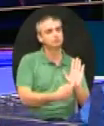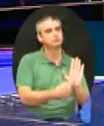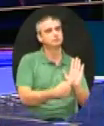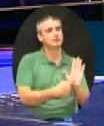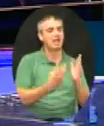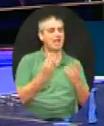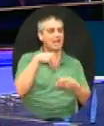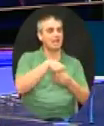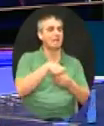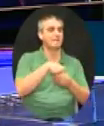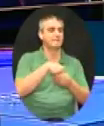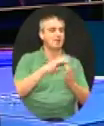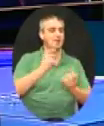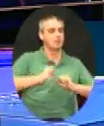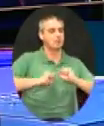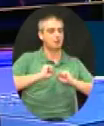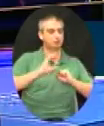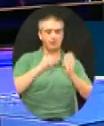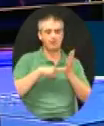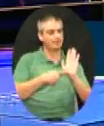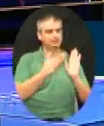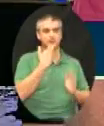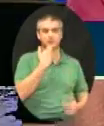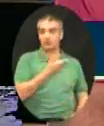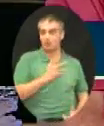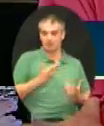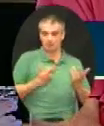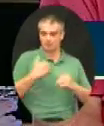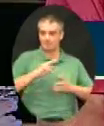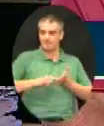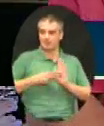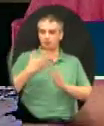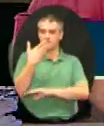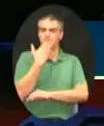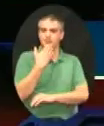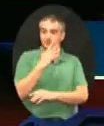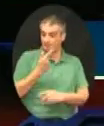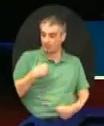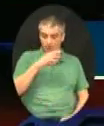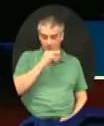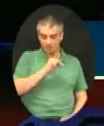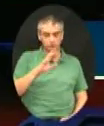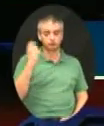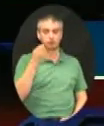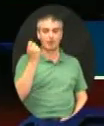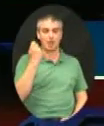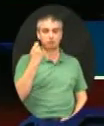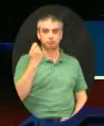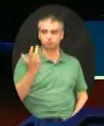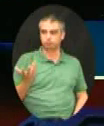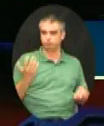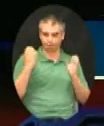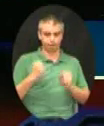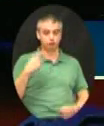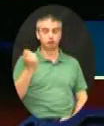את ההרכב הזה בהתנהלות של הפרסה של מדינת ישראל, בהתנהלות של המדיניות של מדינת ישראל. אם אנחנו מדברים על נושא של השבת, אז אין